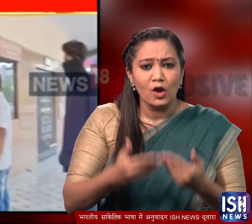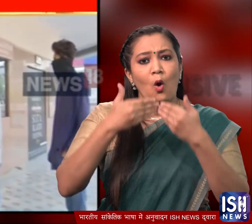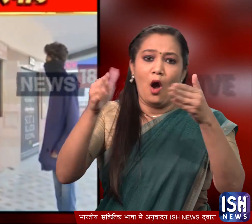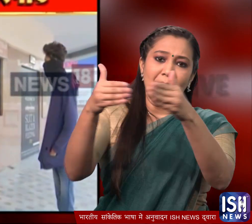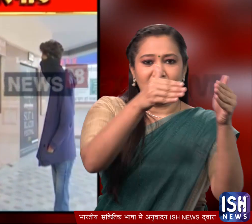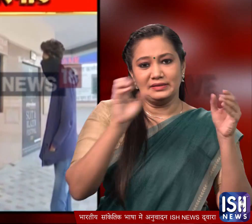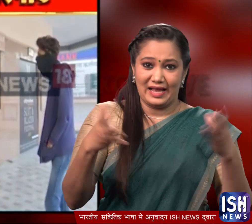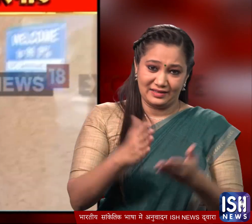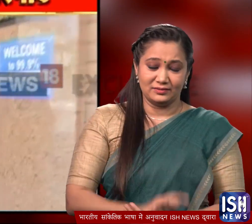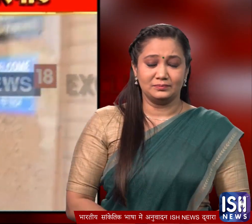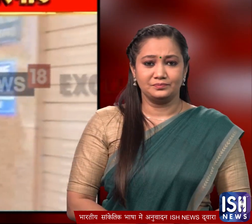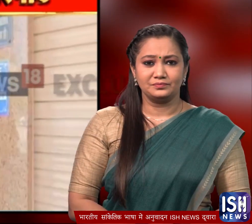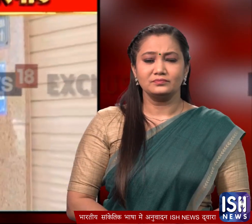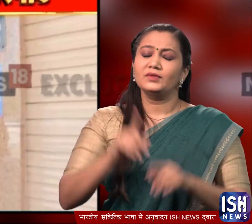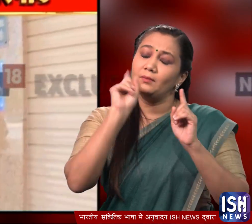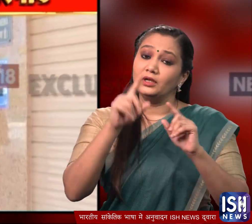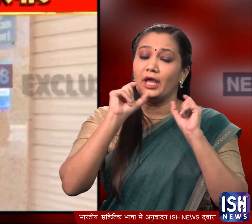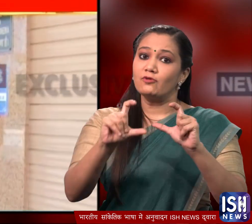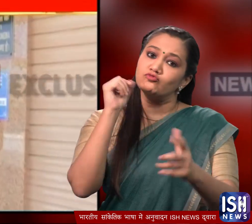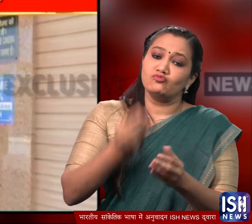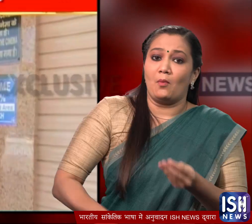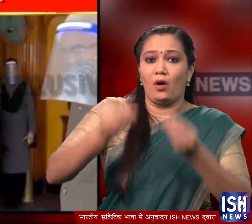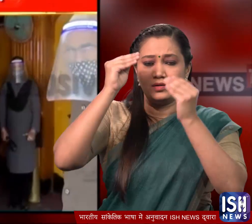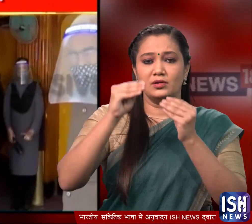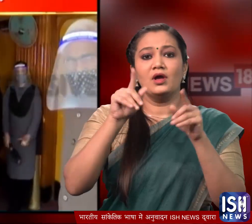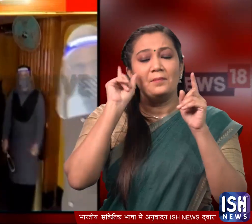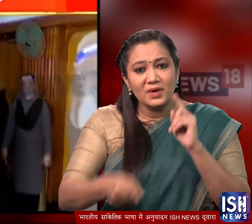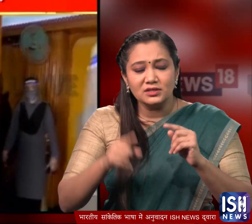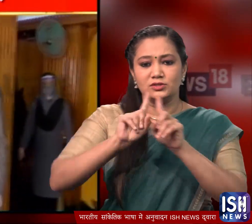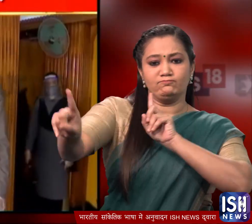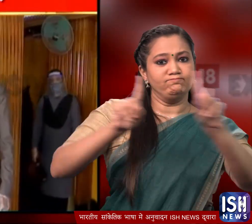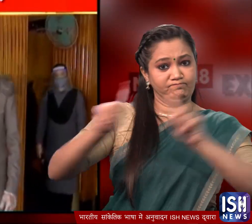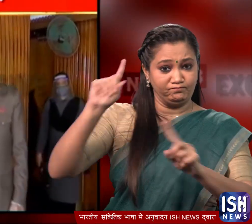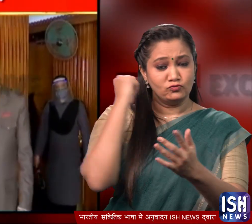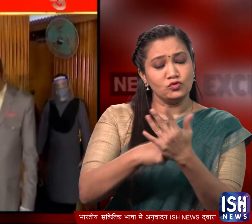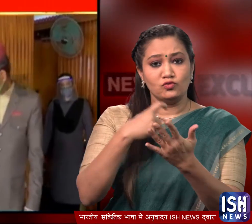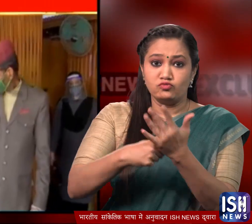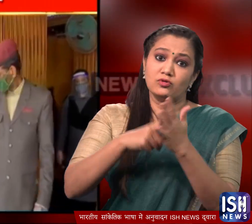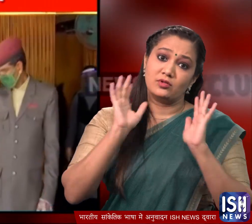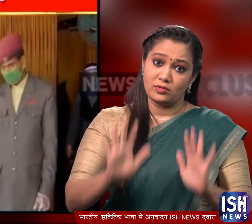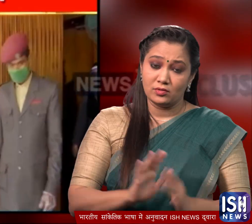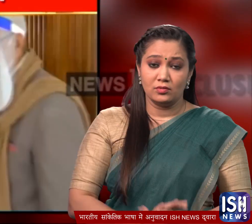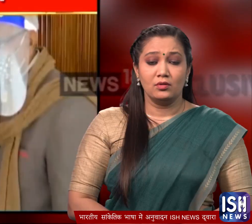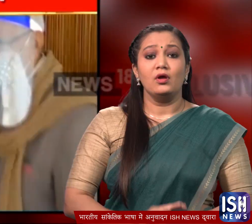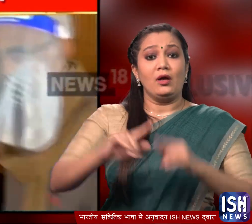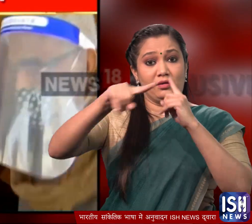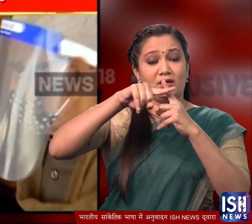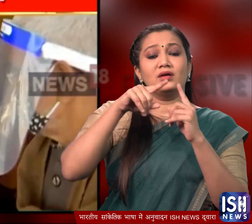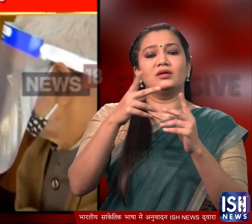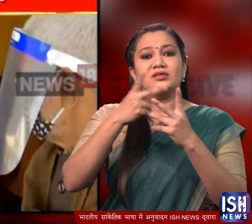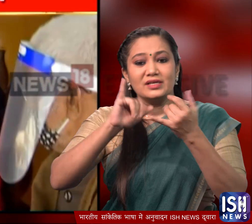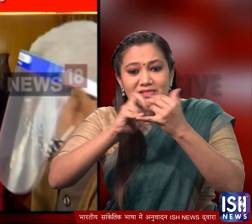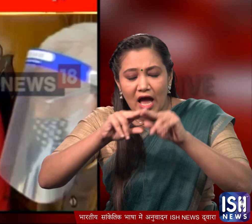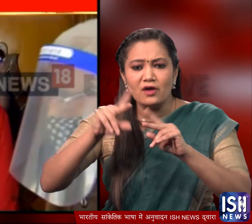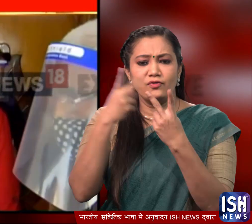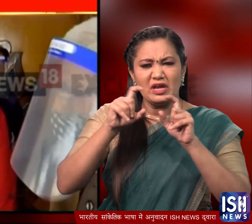फिर खुलने शुरू हो गए। हालांकि इस दौरान सावधानी भी पूरी रखी गई। लोगों को जरूरी दूरी बना के खड़े होने के निर्देश दिए गए, जबकि सिनेमा घर